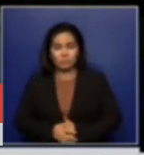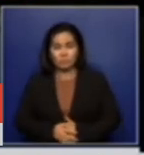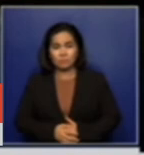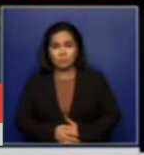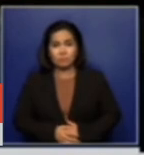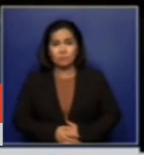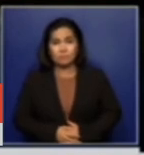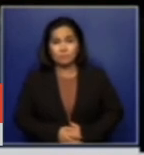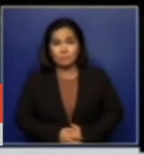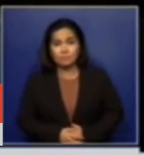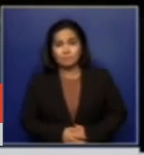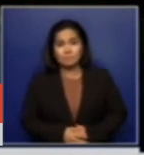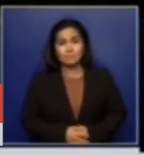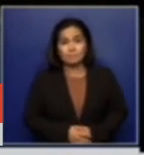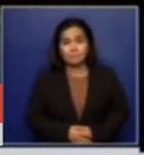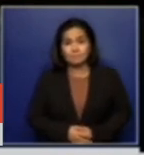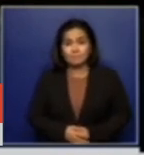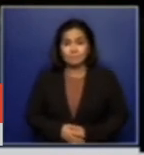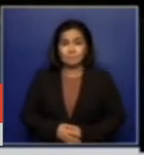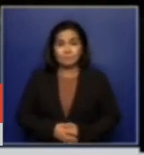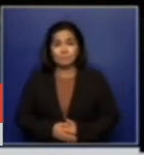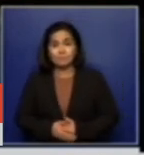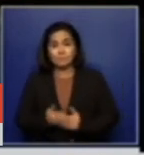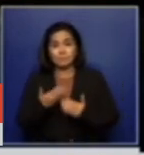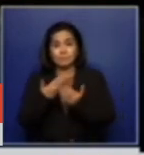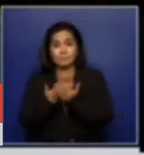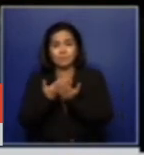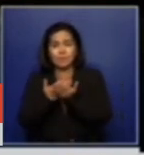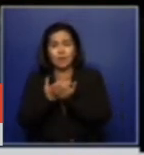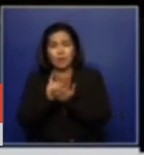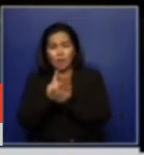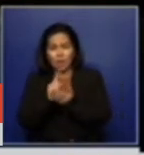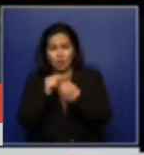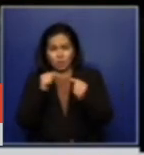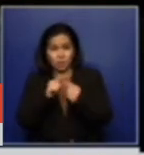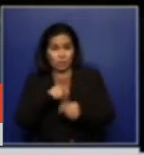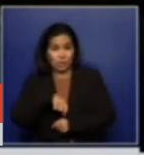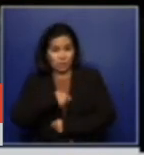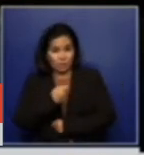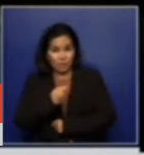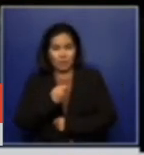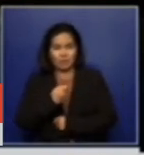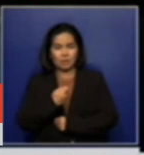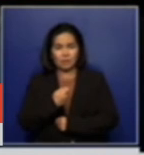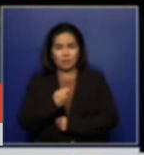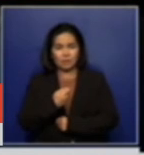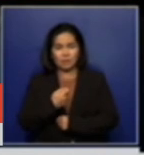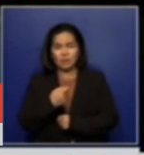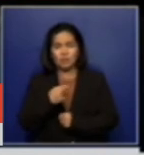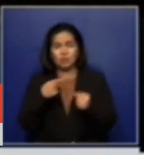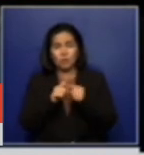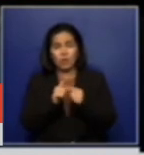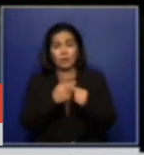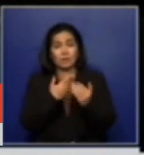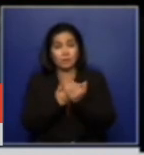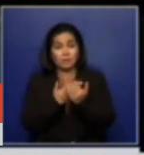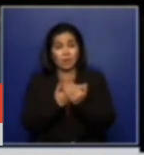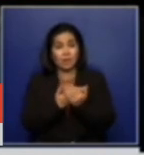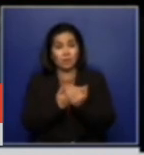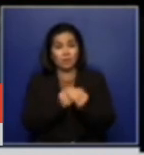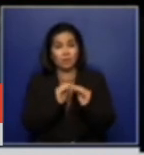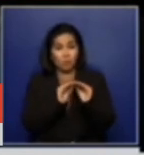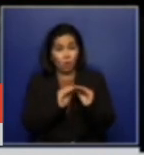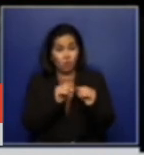ารายจ่ายงบประมาณที่เป็นเงินชดใช้เงินคงคลังนะครับที่ดึงเงินคลังมาใช้ 62,000 ล้านในปี61เ